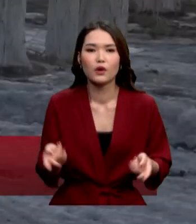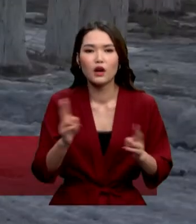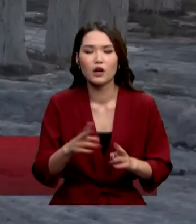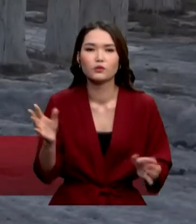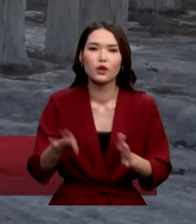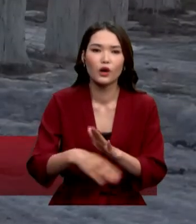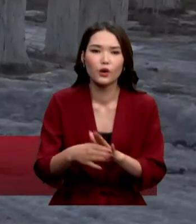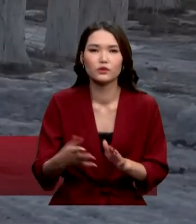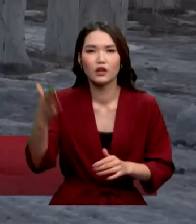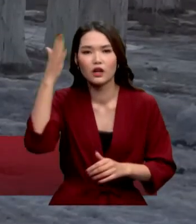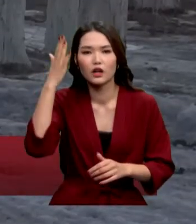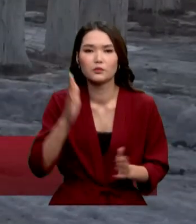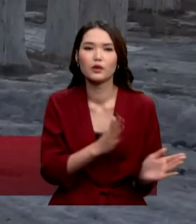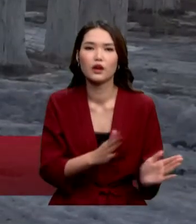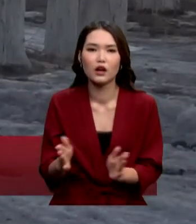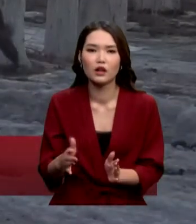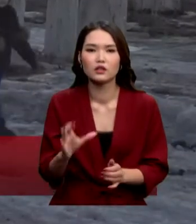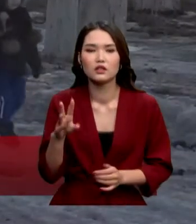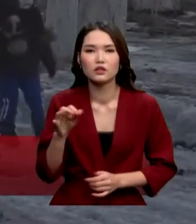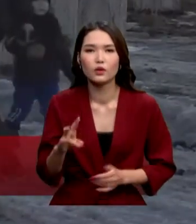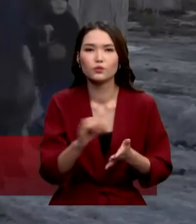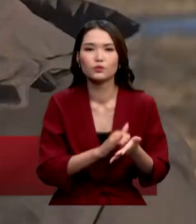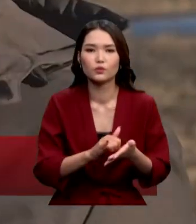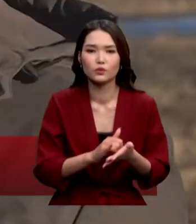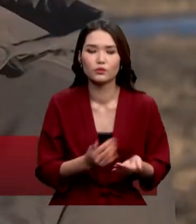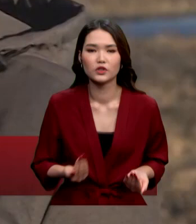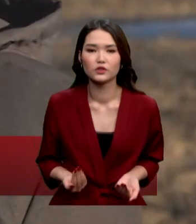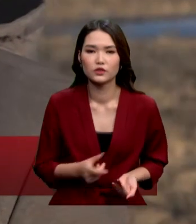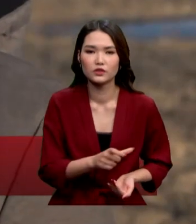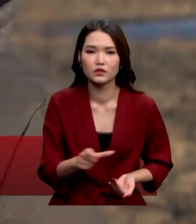отсутствия административного статуса, уверены старожилы.